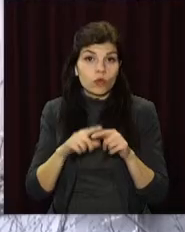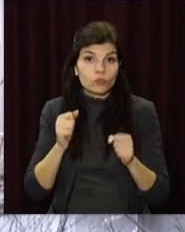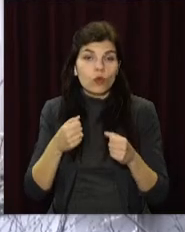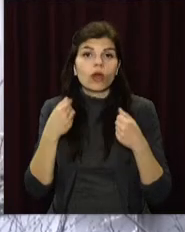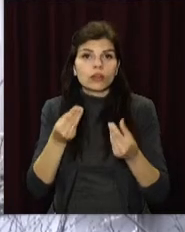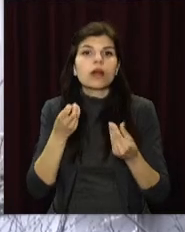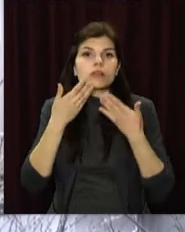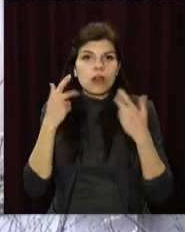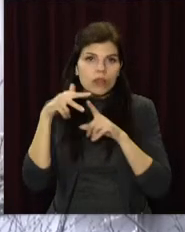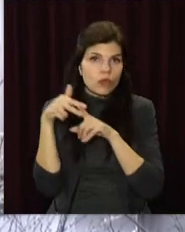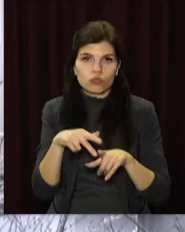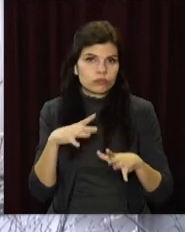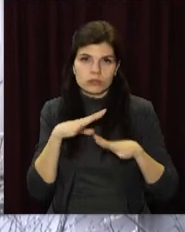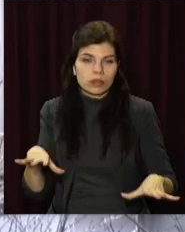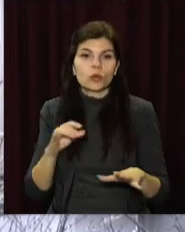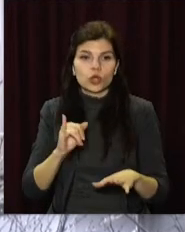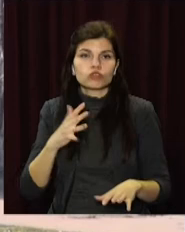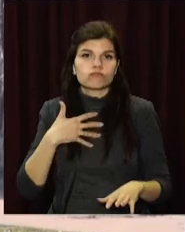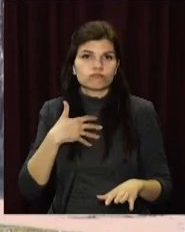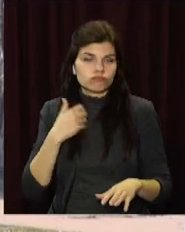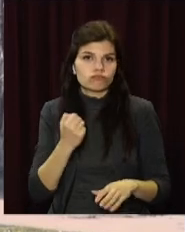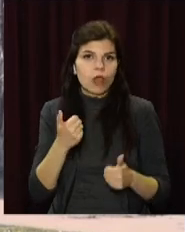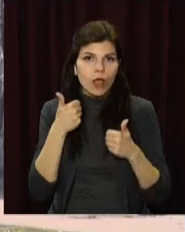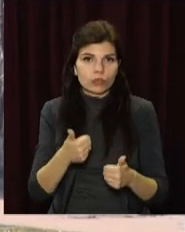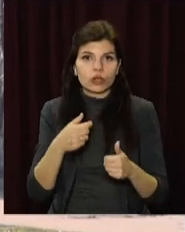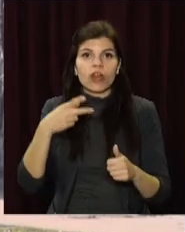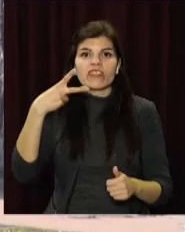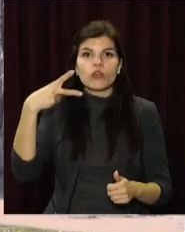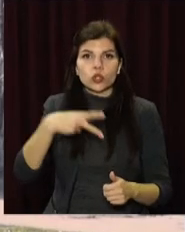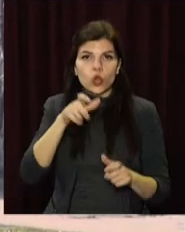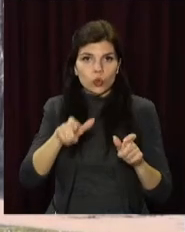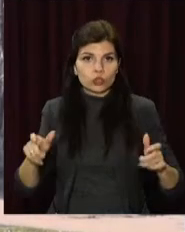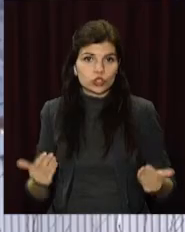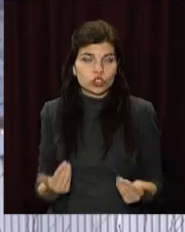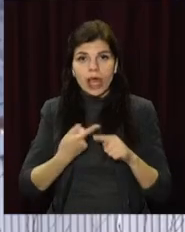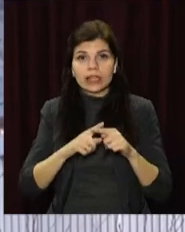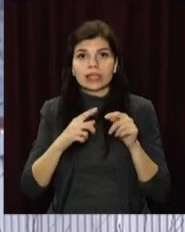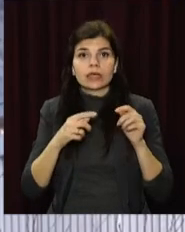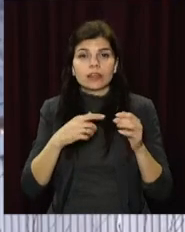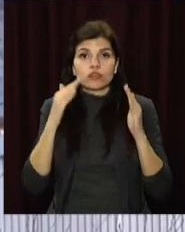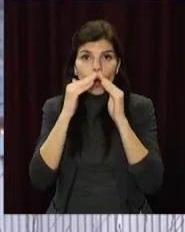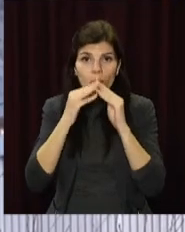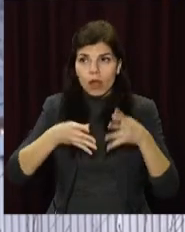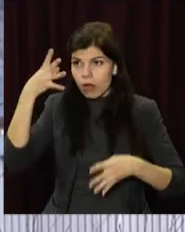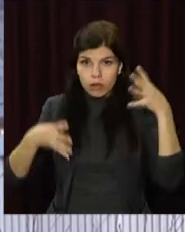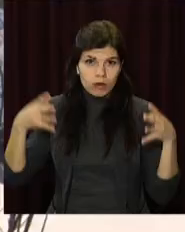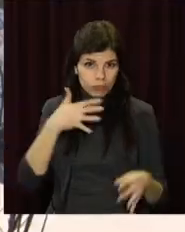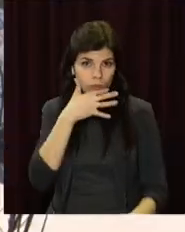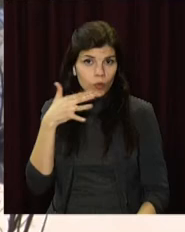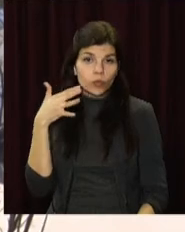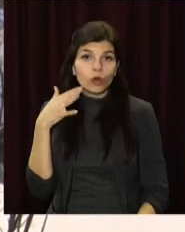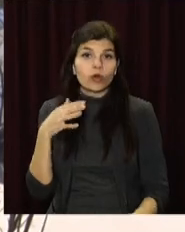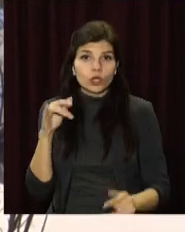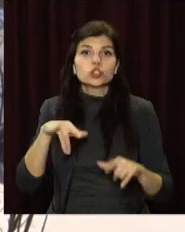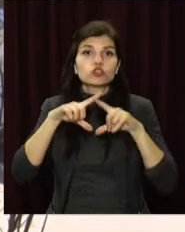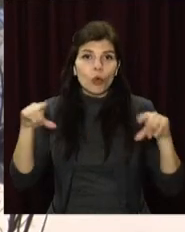перевантаження обладнання і підвищити надійність електропостачання 2000 жителів. Це майже 7 десятків житлових будинків соцміста, а також